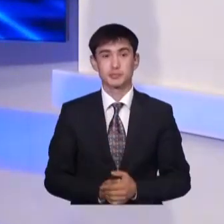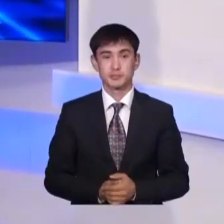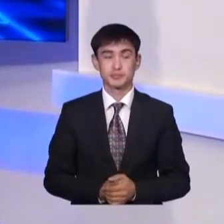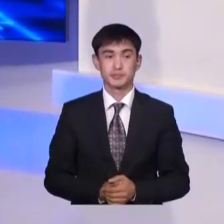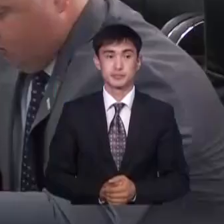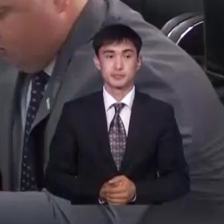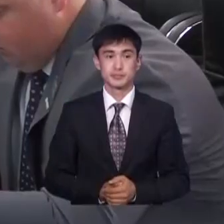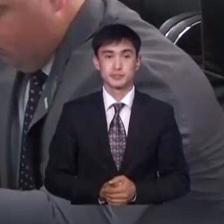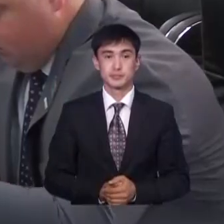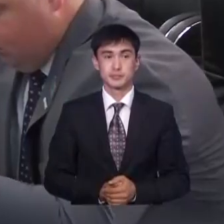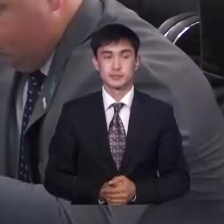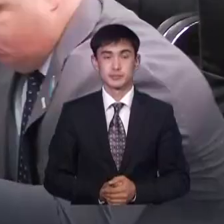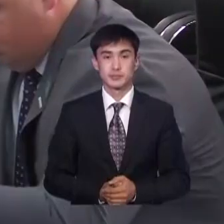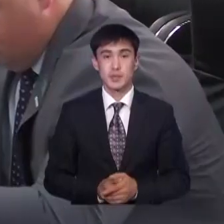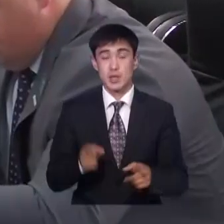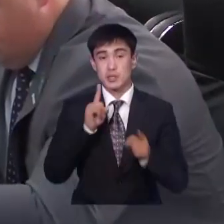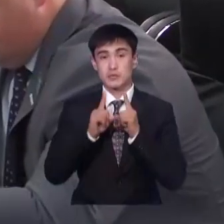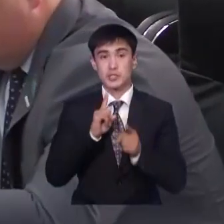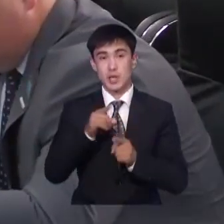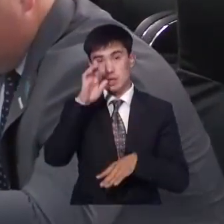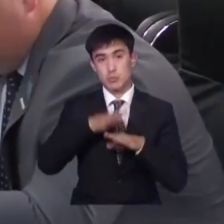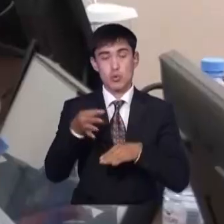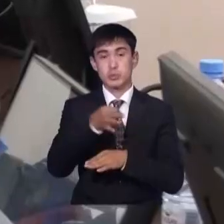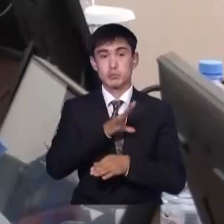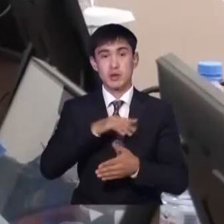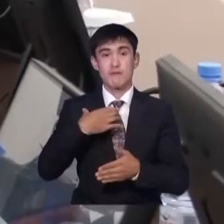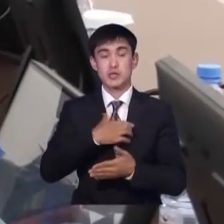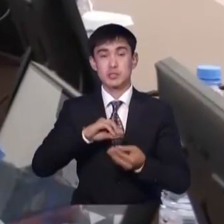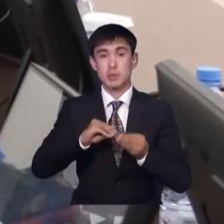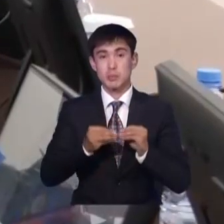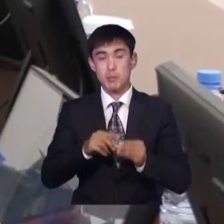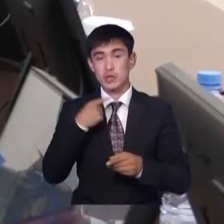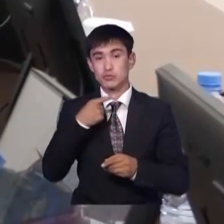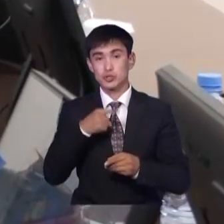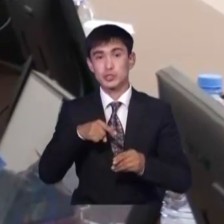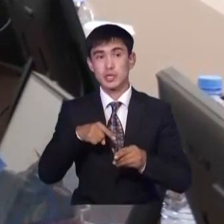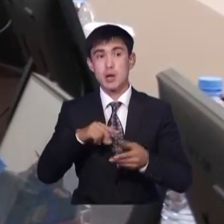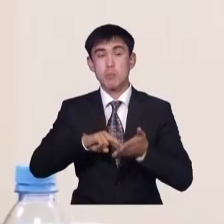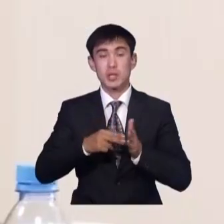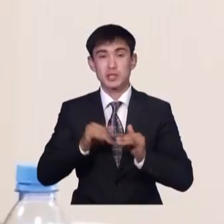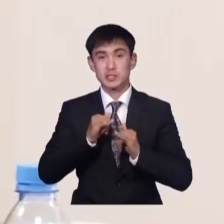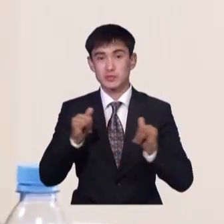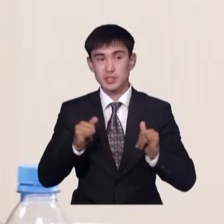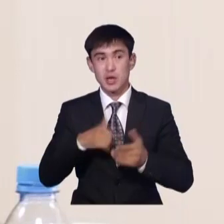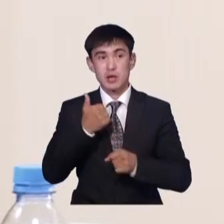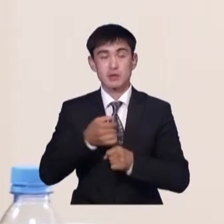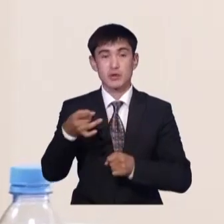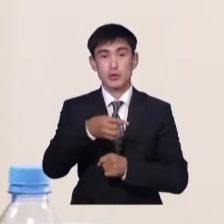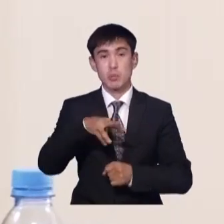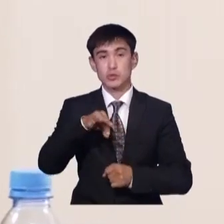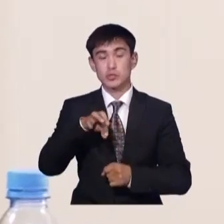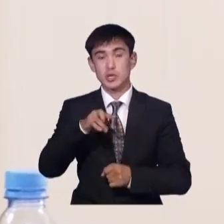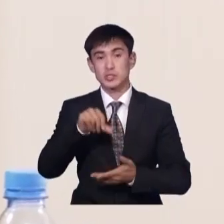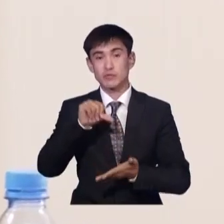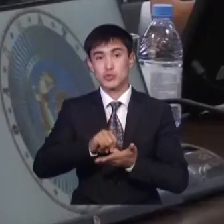изменениями. На совещании в Акимате области были подняты актуальные проблемы и озвучены предстоящие планы развития. Глава региона Марат